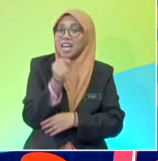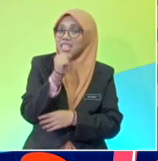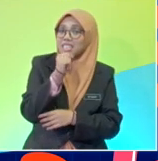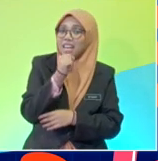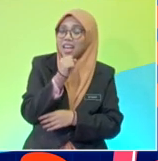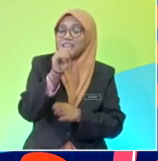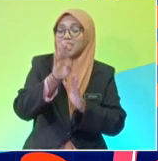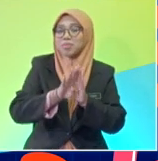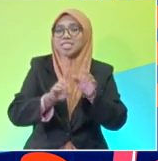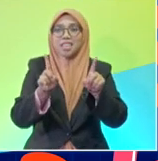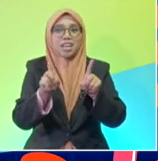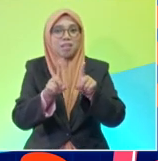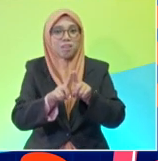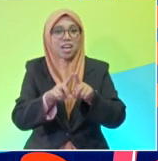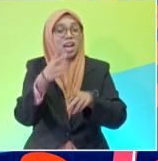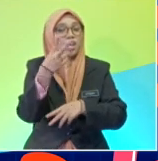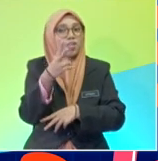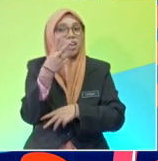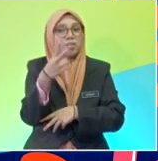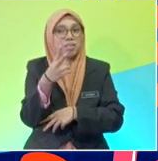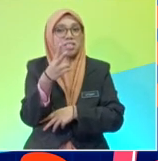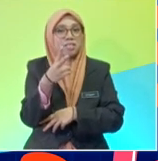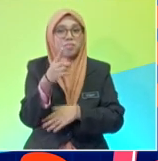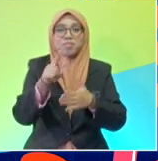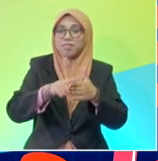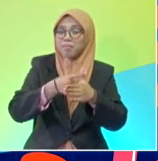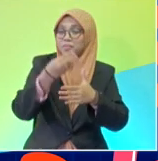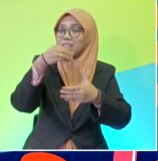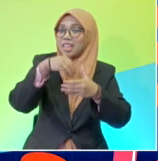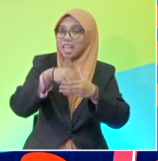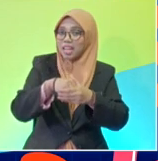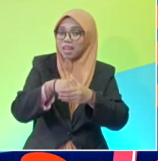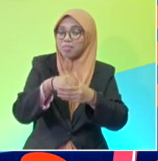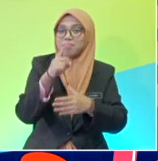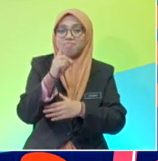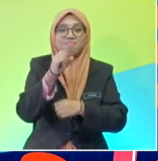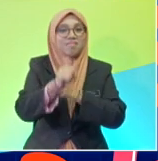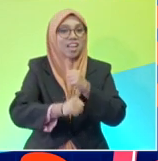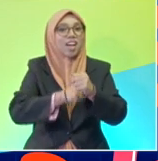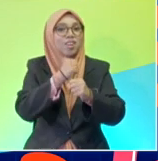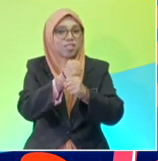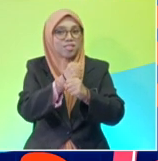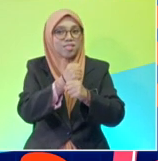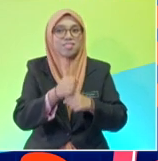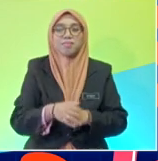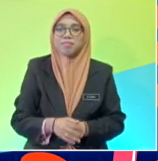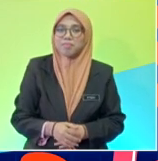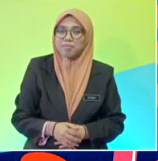nyanyi bersama 12 bulan dalam setahun.